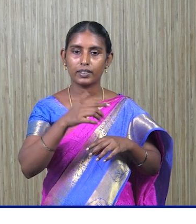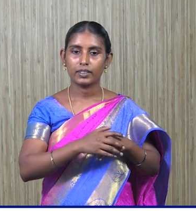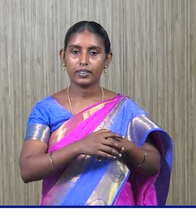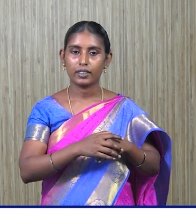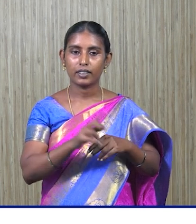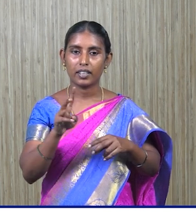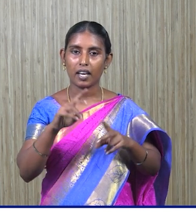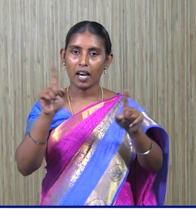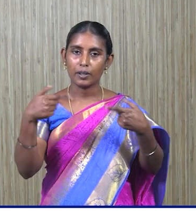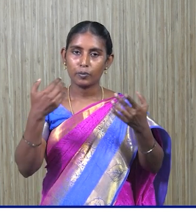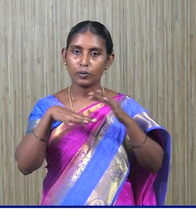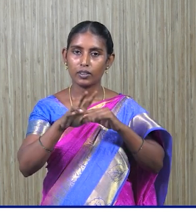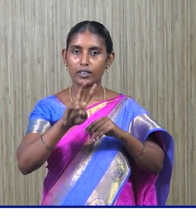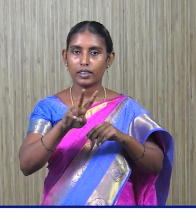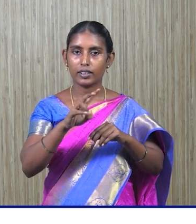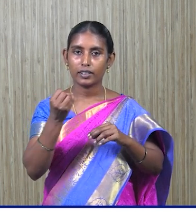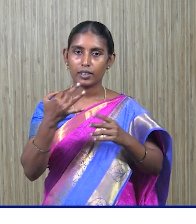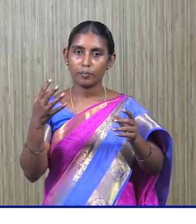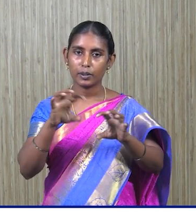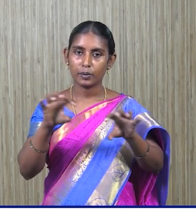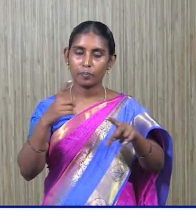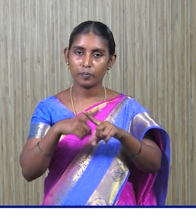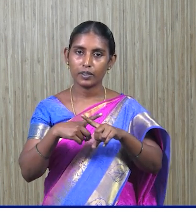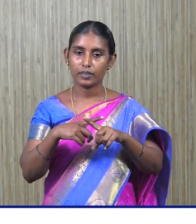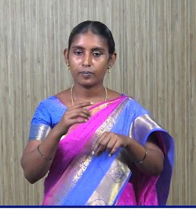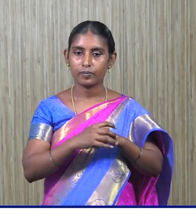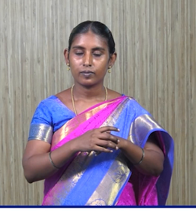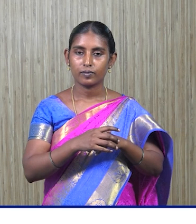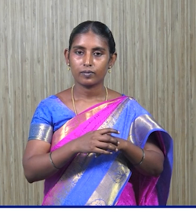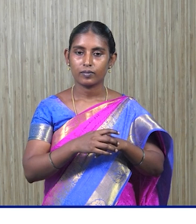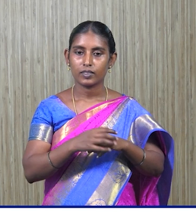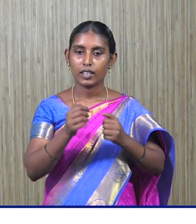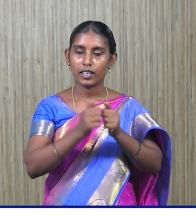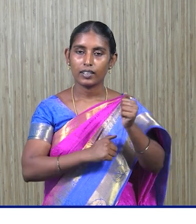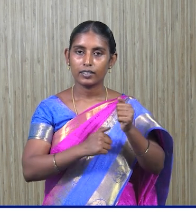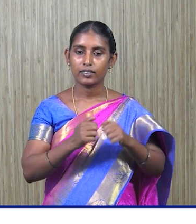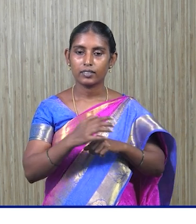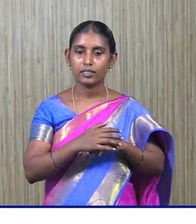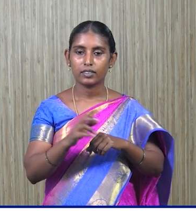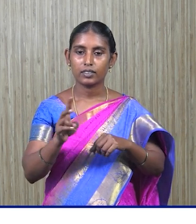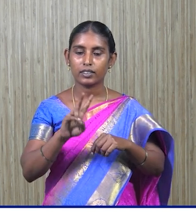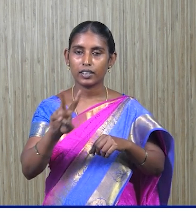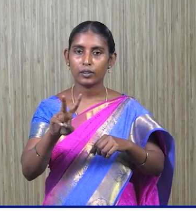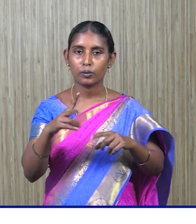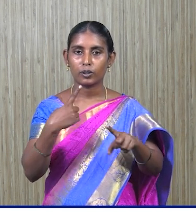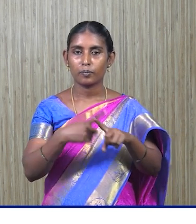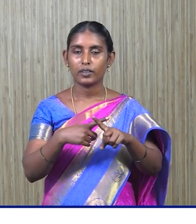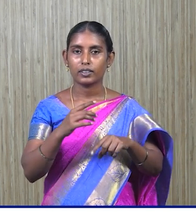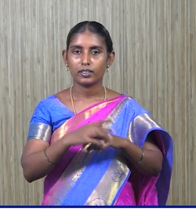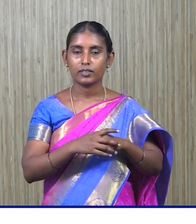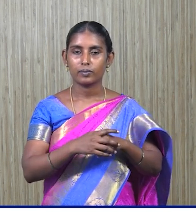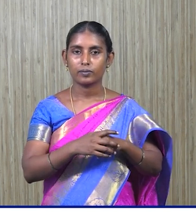எண்களையும் பெருக்கும். அப்போ 37 100 பெருக்க வேண்டும், கழித்தல் 37 2 பெருக்க வேண்டும்.